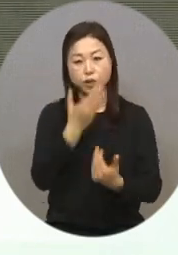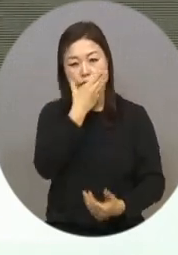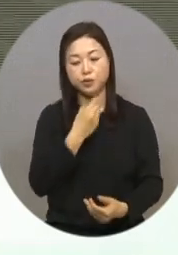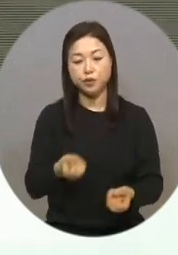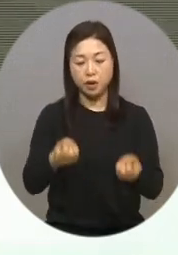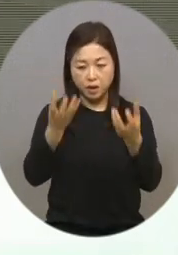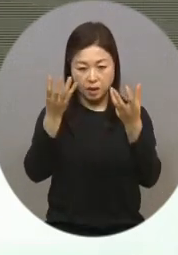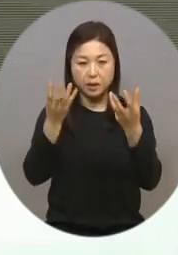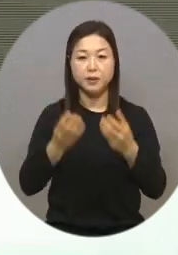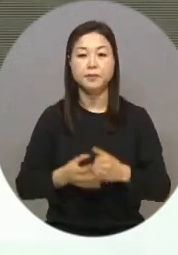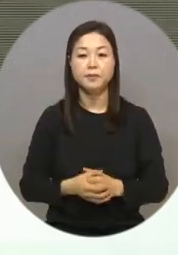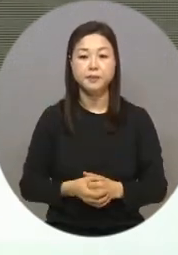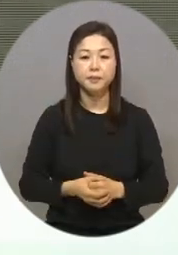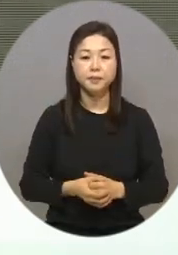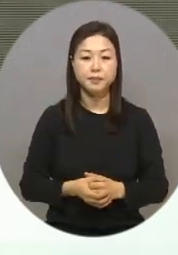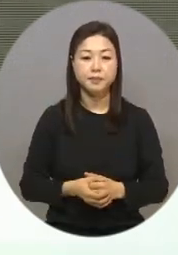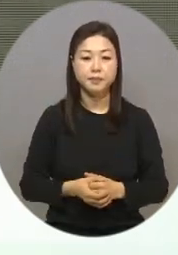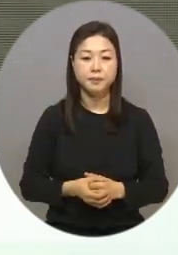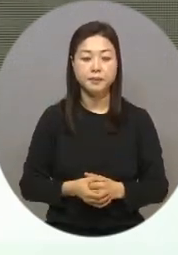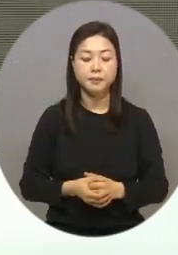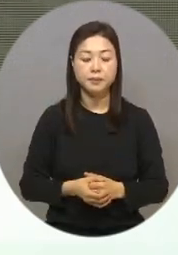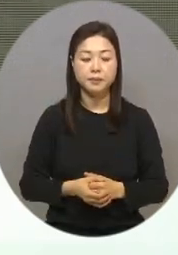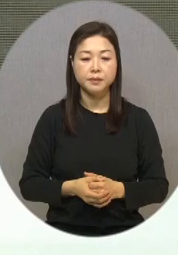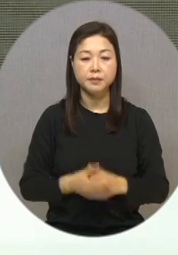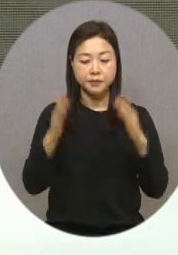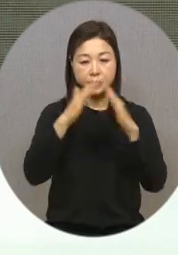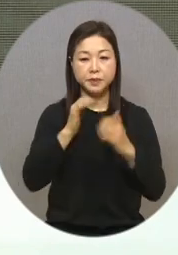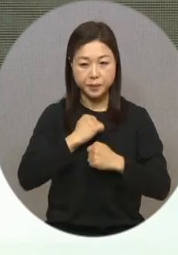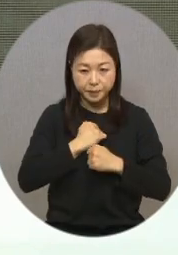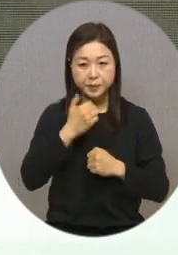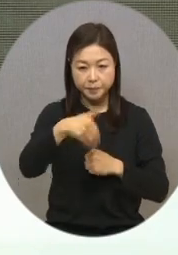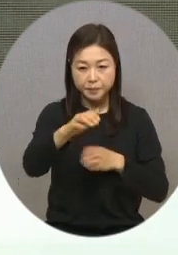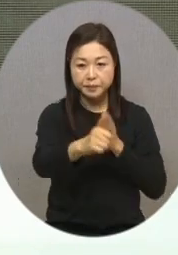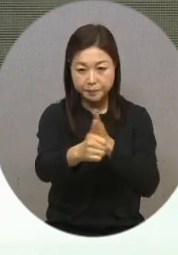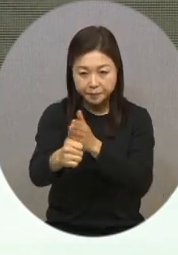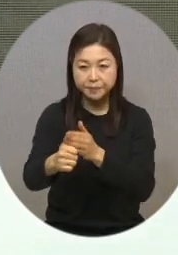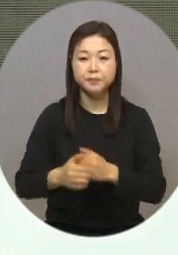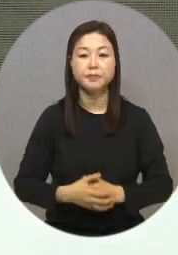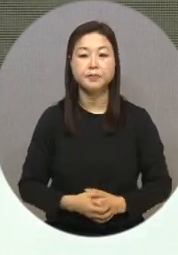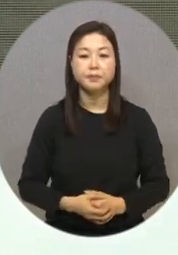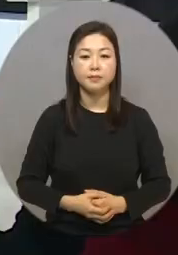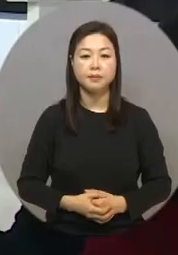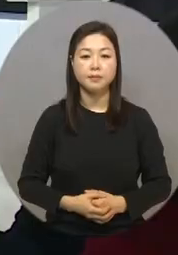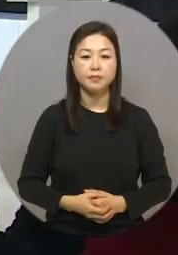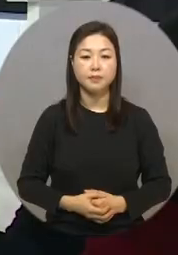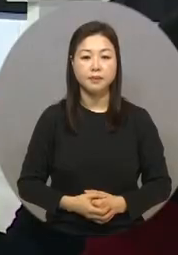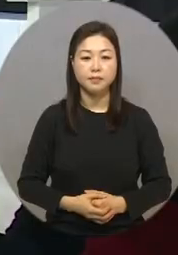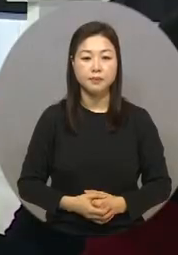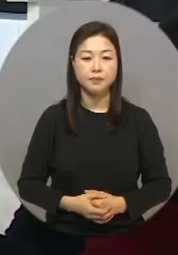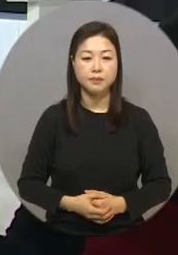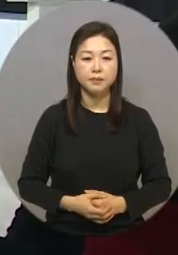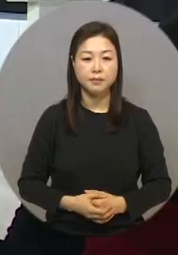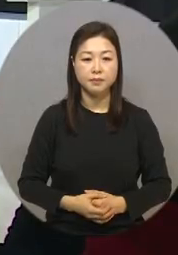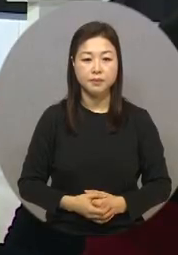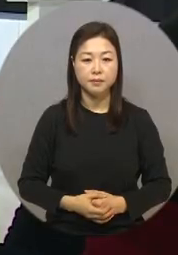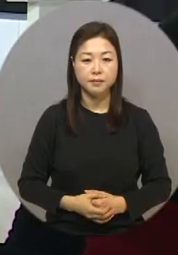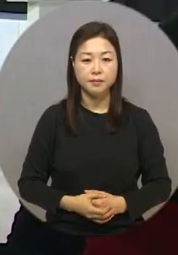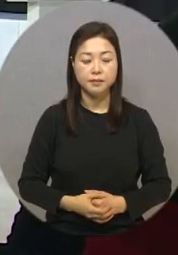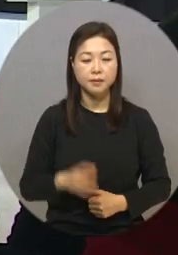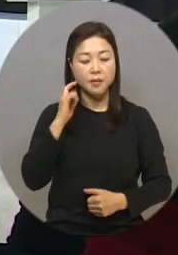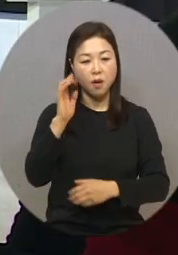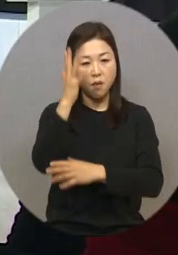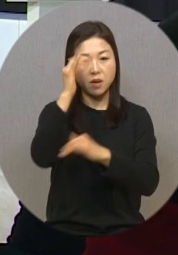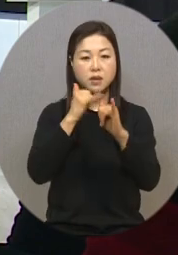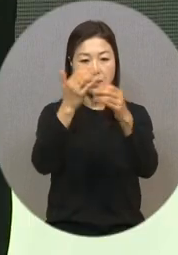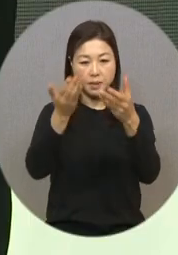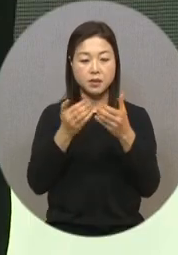축하의 말씀을 드리고 돌아가시는 길 조심히 가시기 바라겠습니다. 이날 영광의 수상자들은